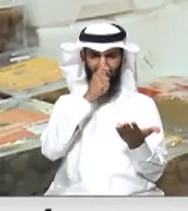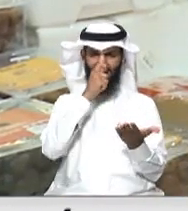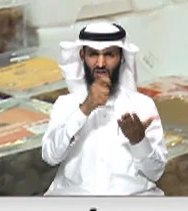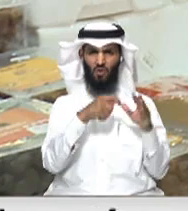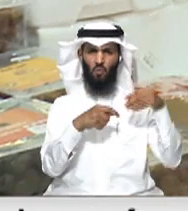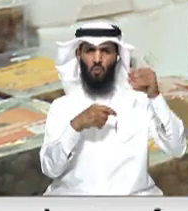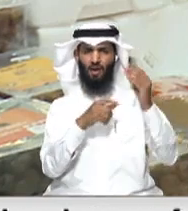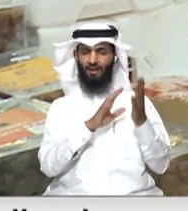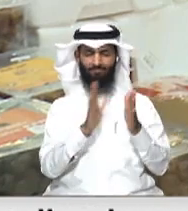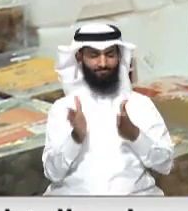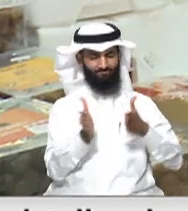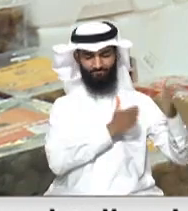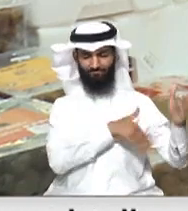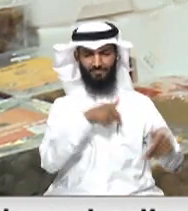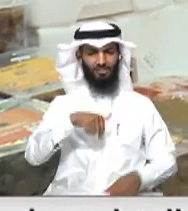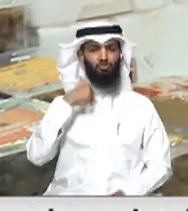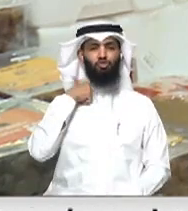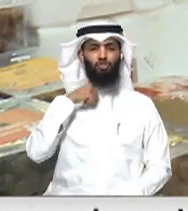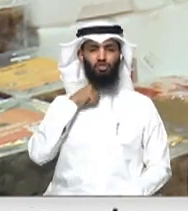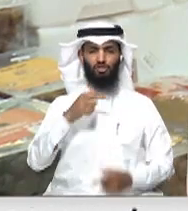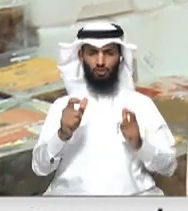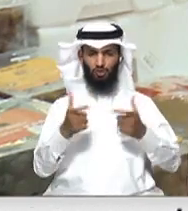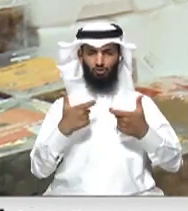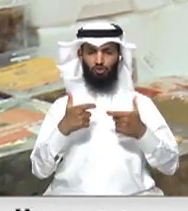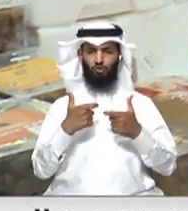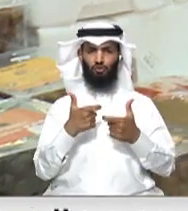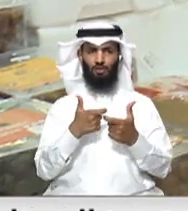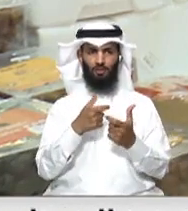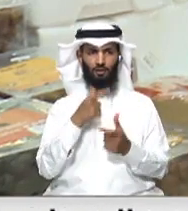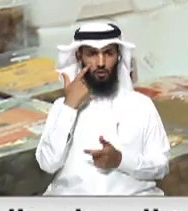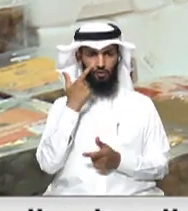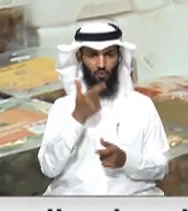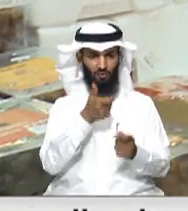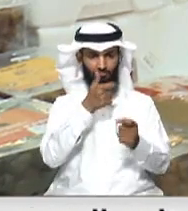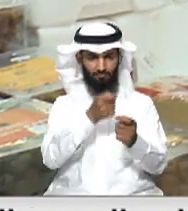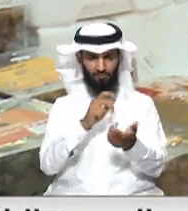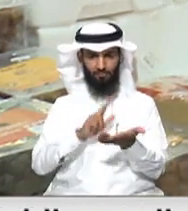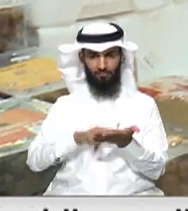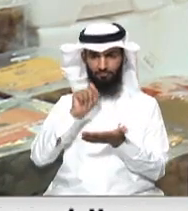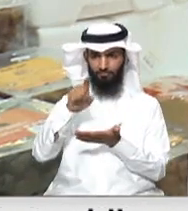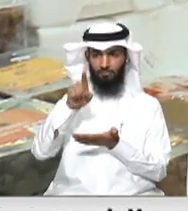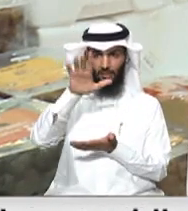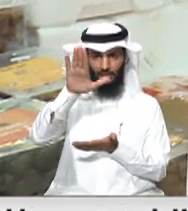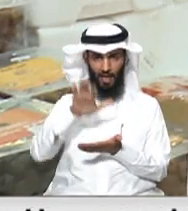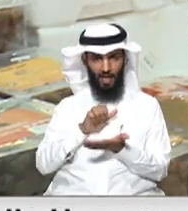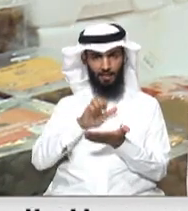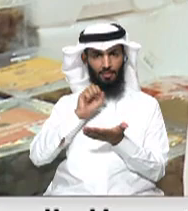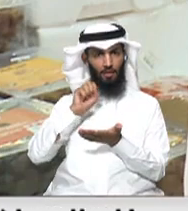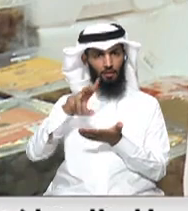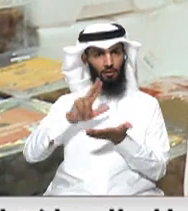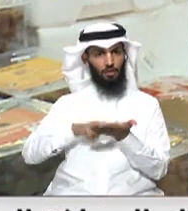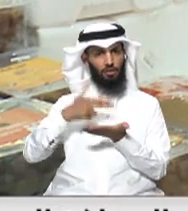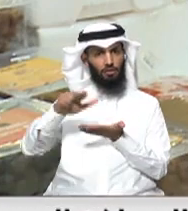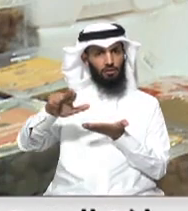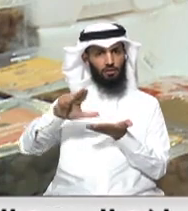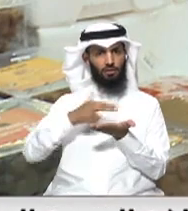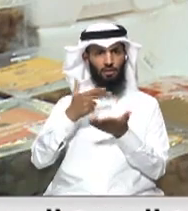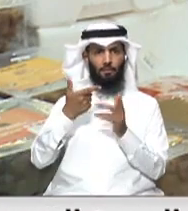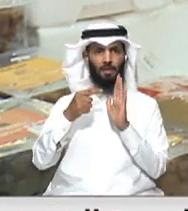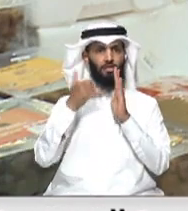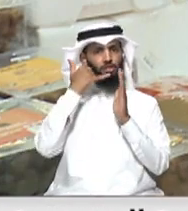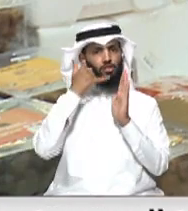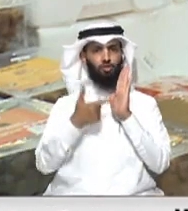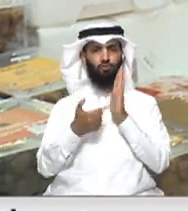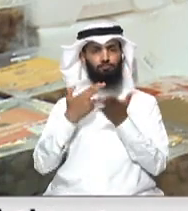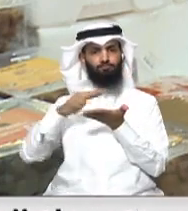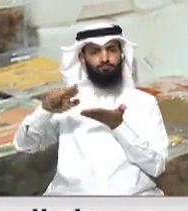التجارة لتحويل المعاملات الورقية الإلكترونية بتسجيل المحاضرة وشعارات المراجعة أو شعارات المخالفة وتحويلها إلى جهات الاختصاص